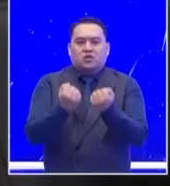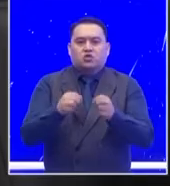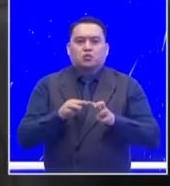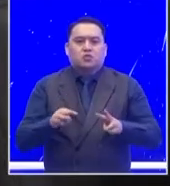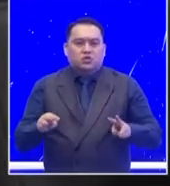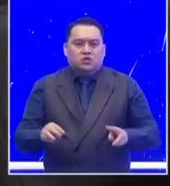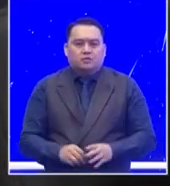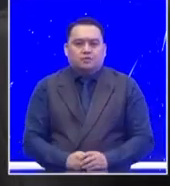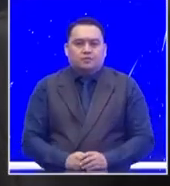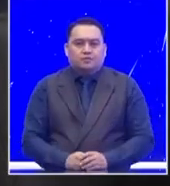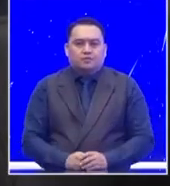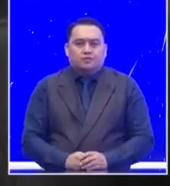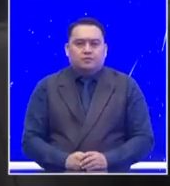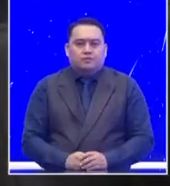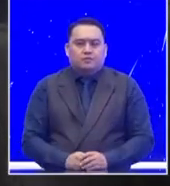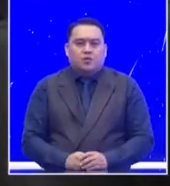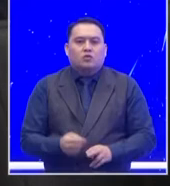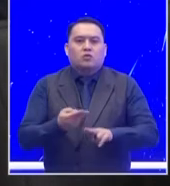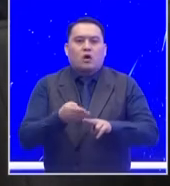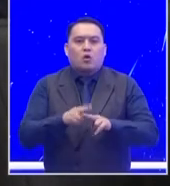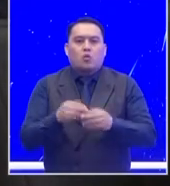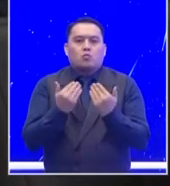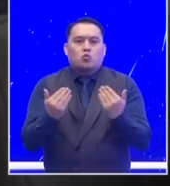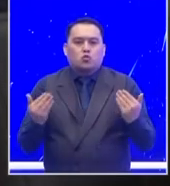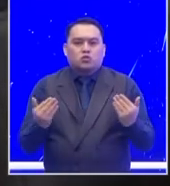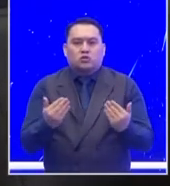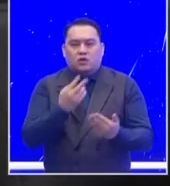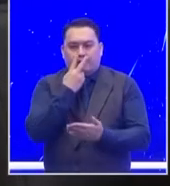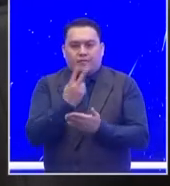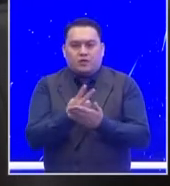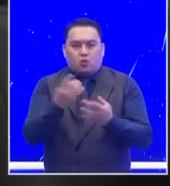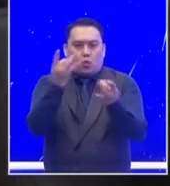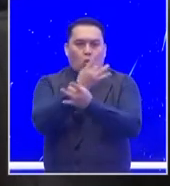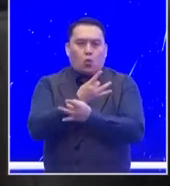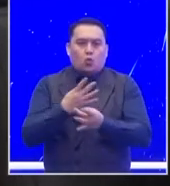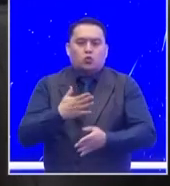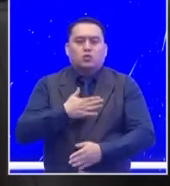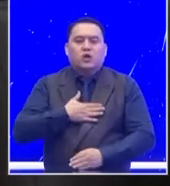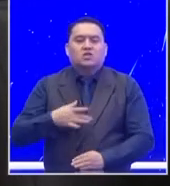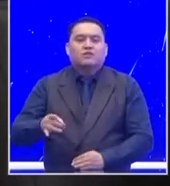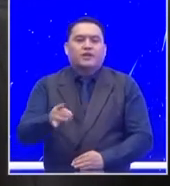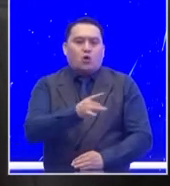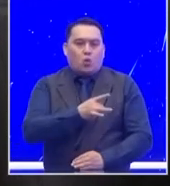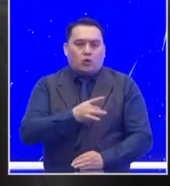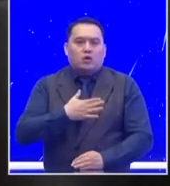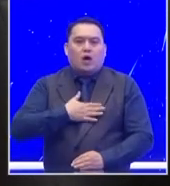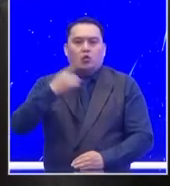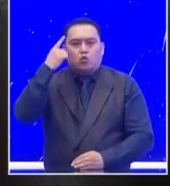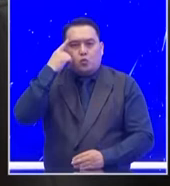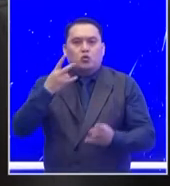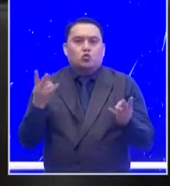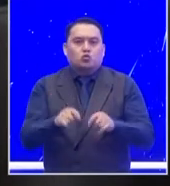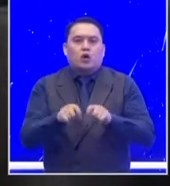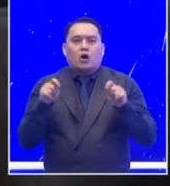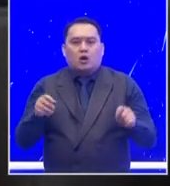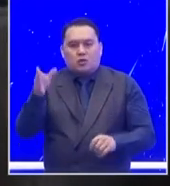министра. Наличие такого музея хорошо отразилось бы на сфере культуры нашего региона. Еще я считаю, что необходимо